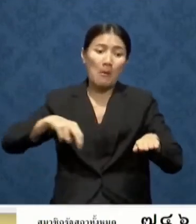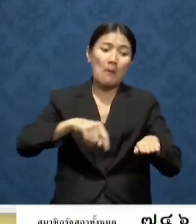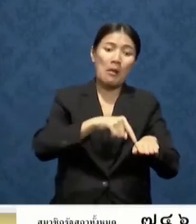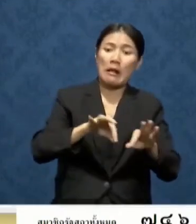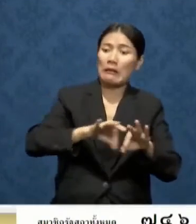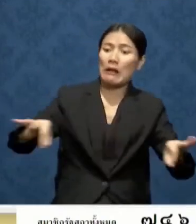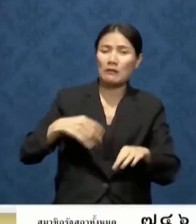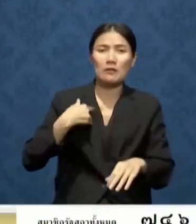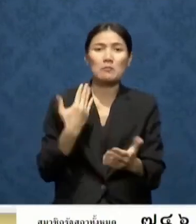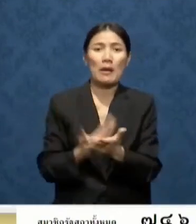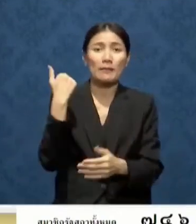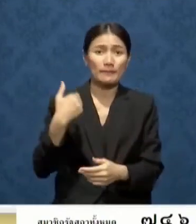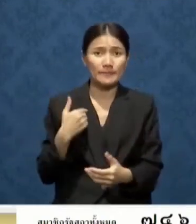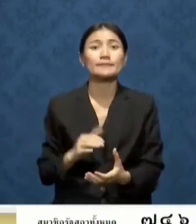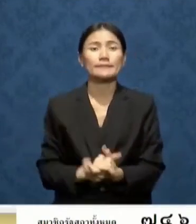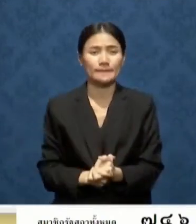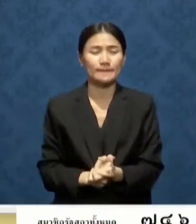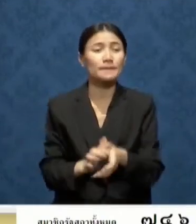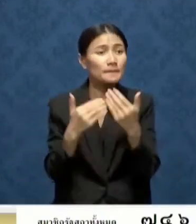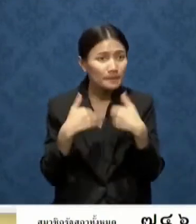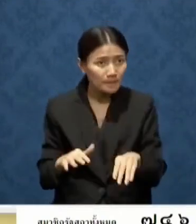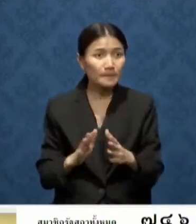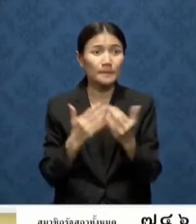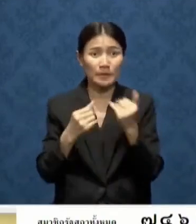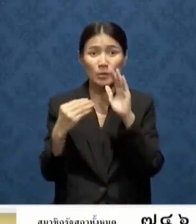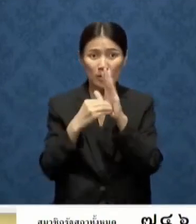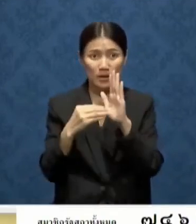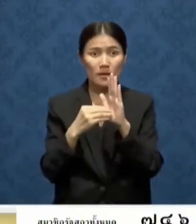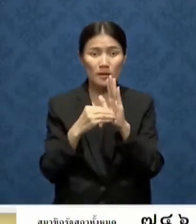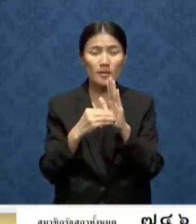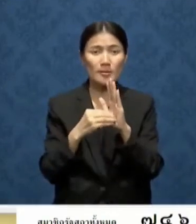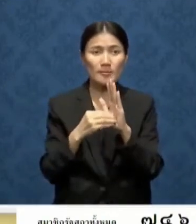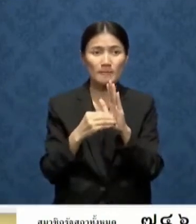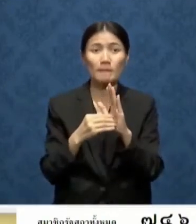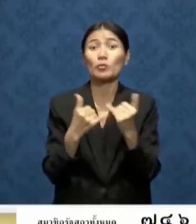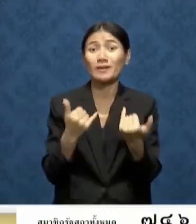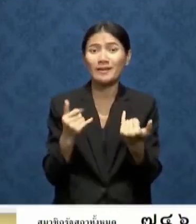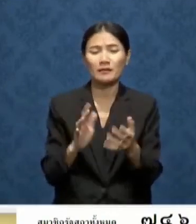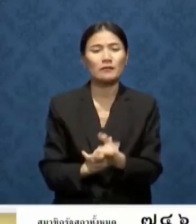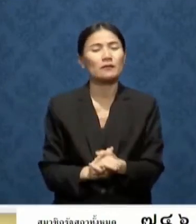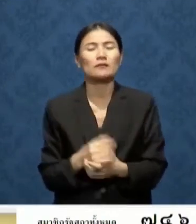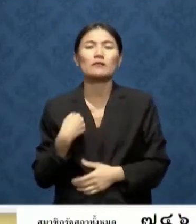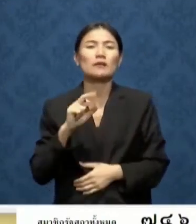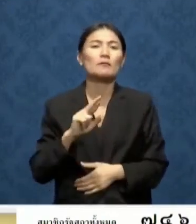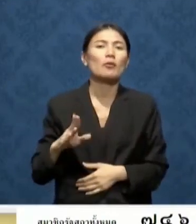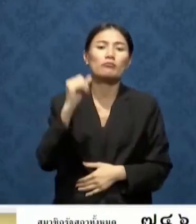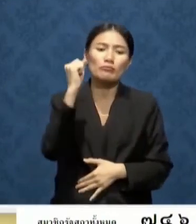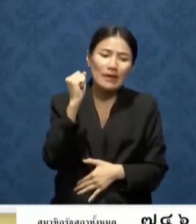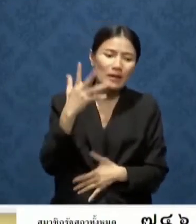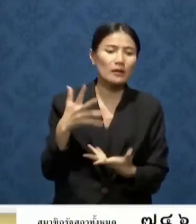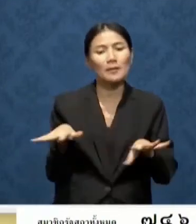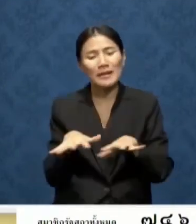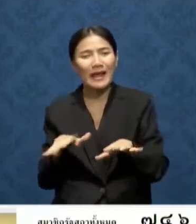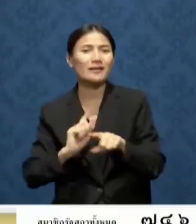กย้ำอีกครั้ง วาในบริบทของกรงเทครมหาและเราขาดเซ้เลอดฝอยมากกวาเซ้นเลอดใหญ่